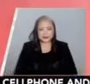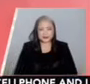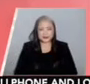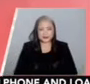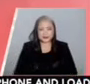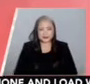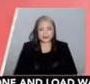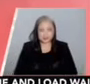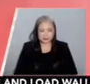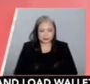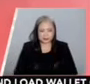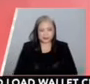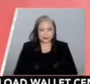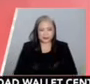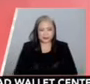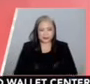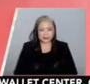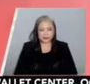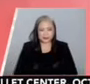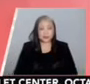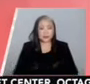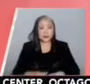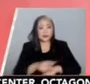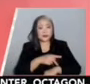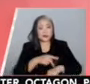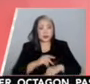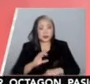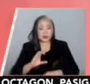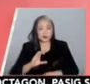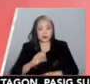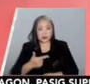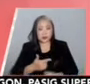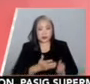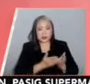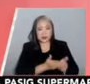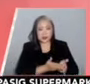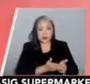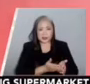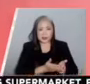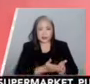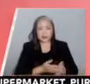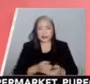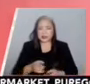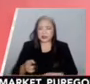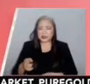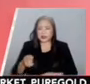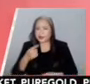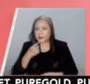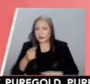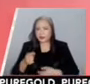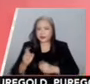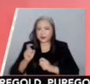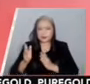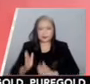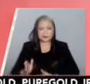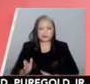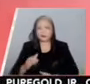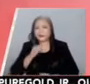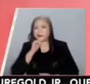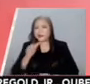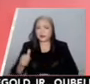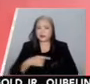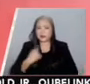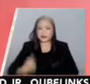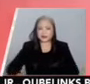Pinabulaana ng Philippine Coast Guard at ng ilang mangingisdang Pinoy na mga Chino ang sumagip sa kanila nang sumabog ang makina ng kanilang bangka sa